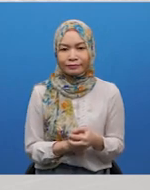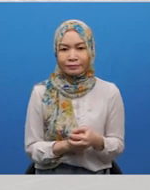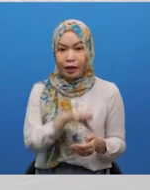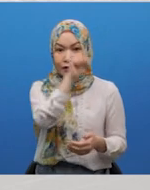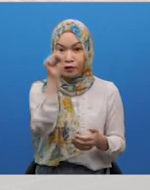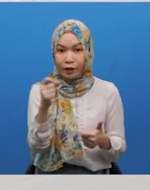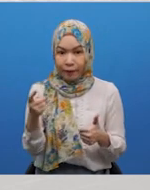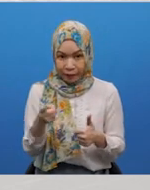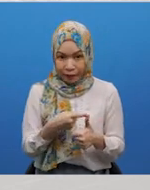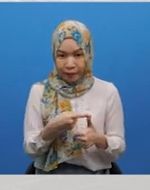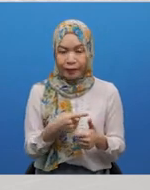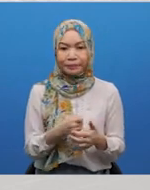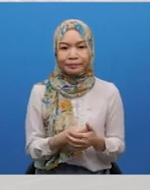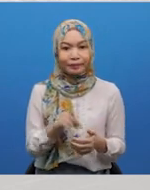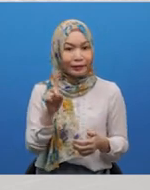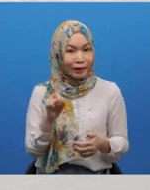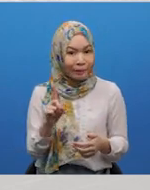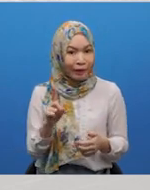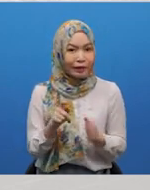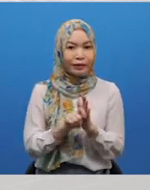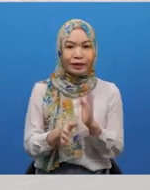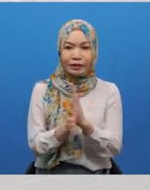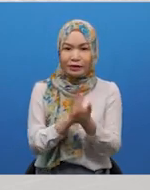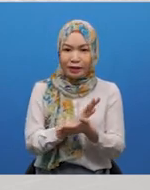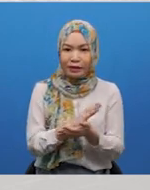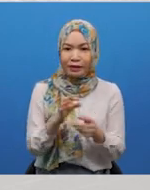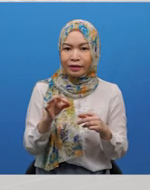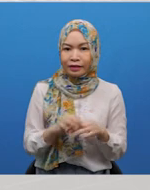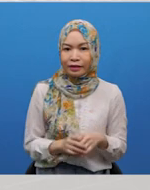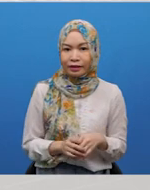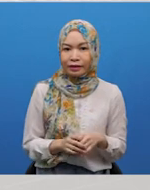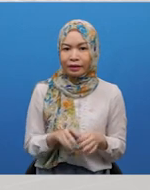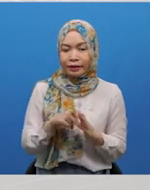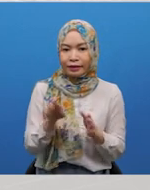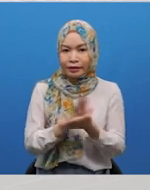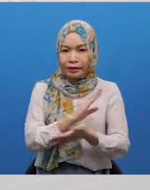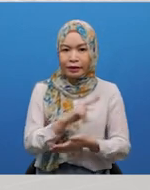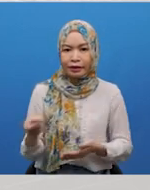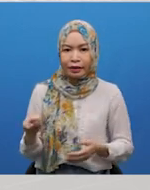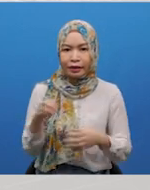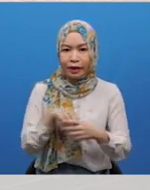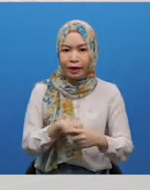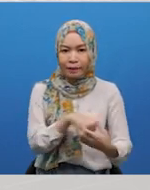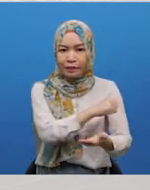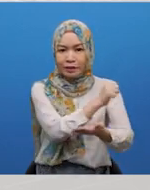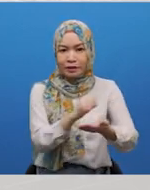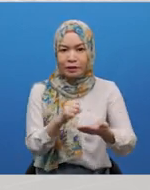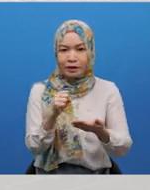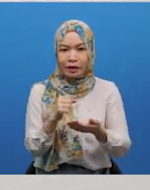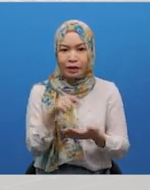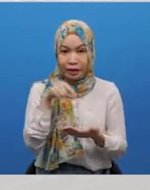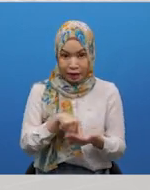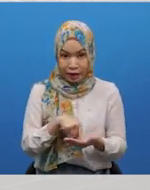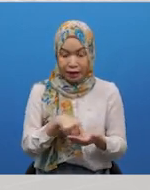Soalan pertama, di manakah berlakunya peristiwa dalam syair Bidasari ini?